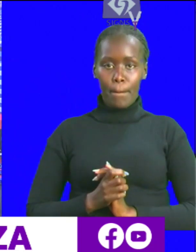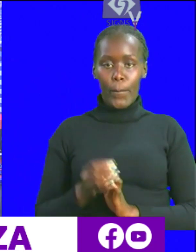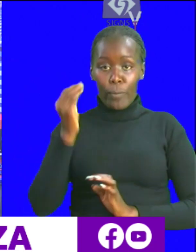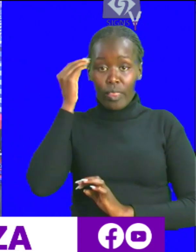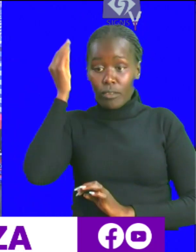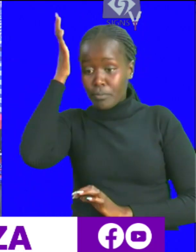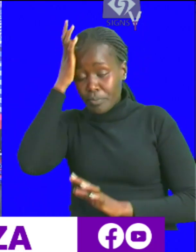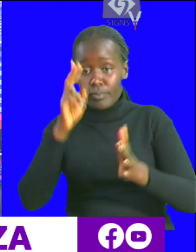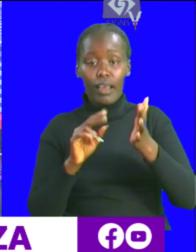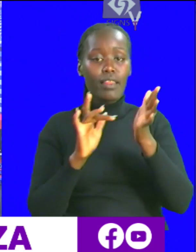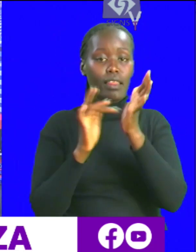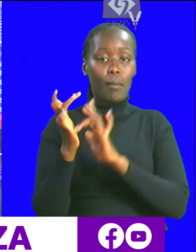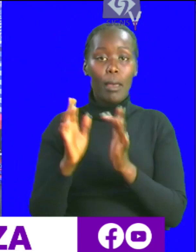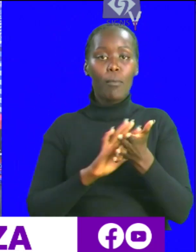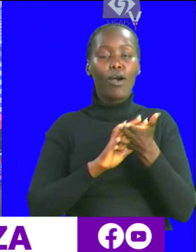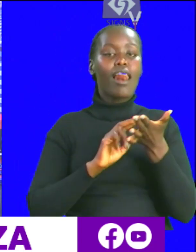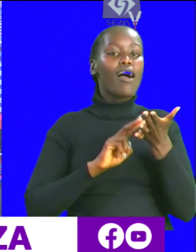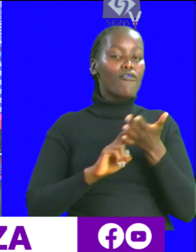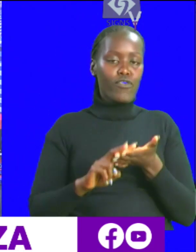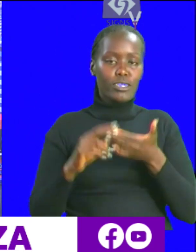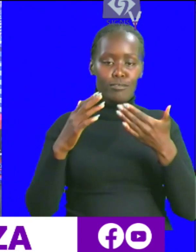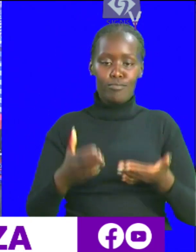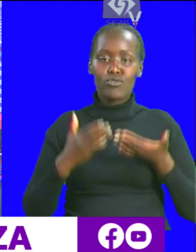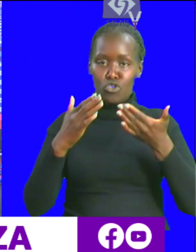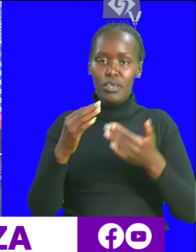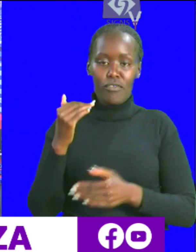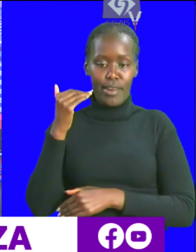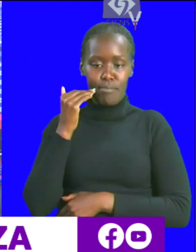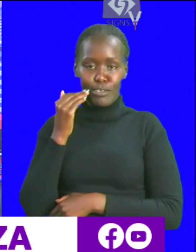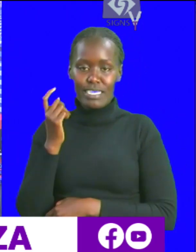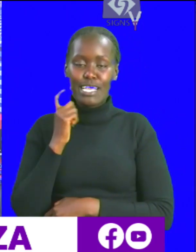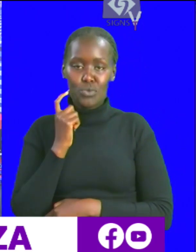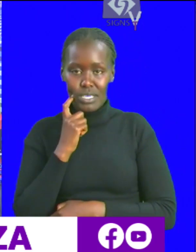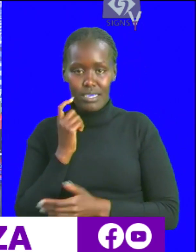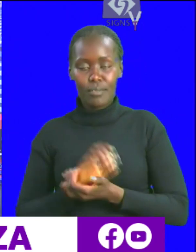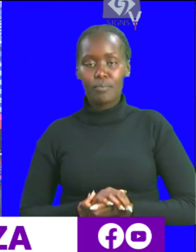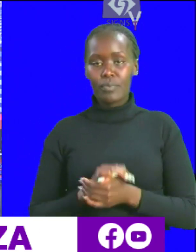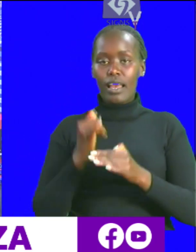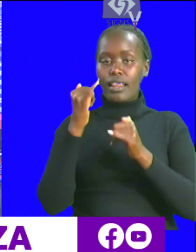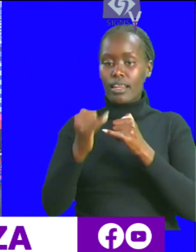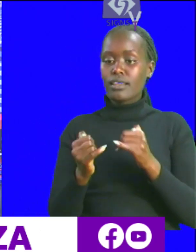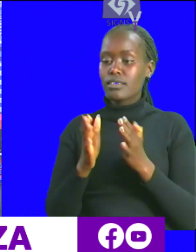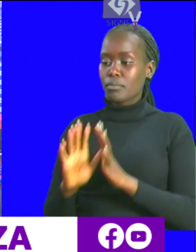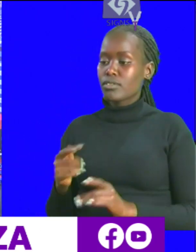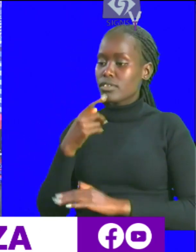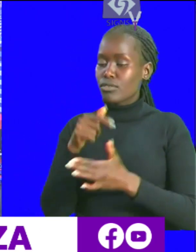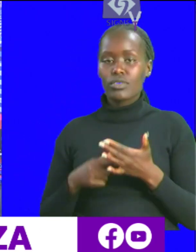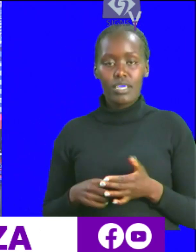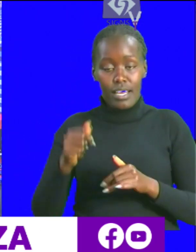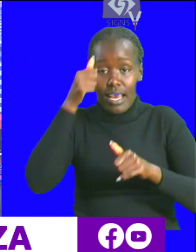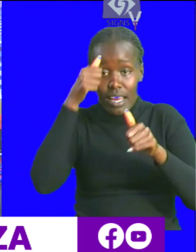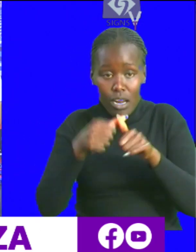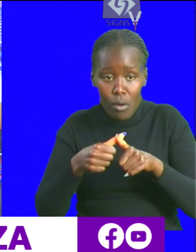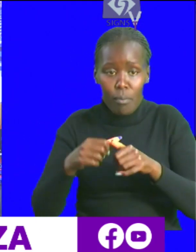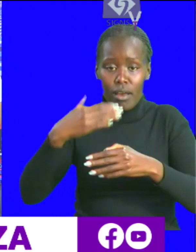the Baptist. Eish. Okay. Wazo anaitwa John. Ai. Wazo John alikuja